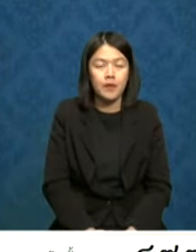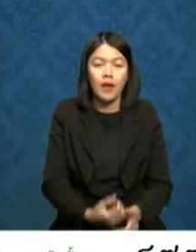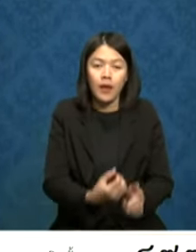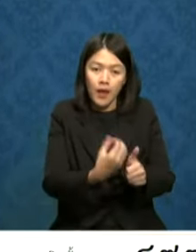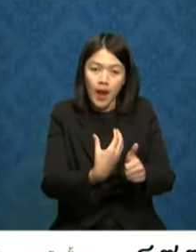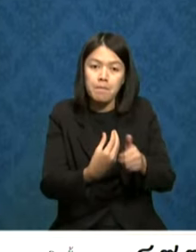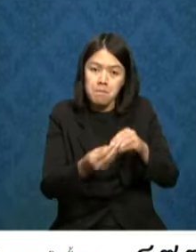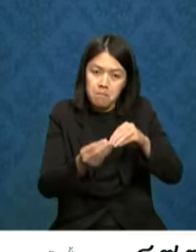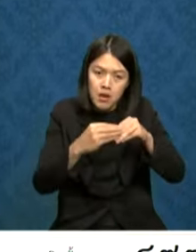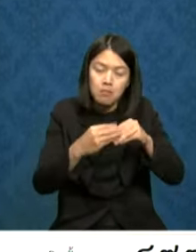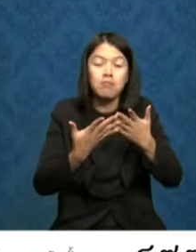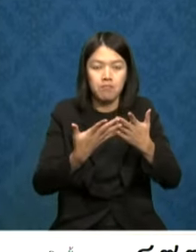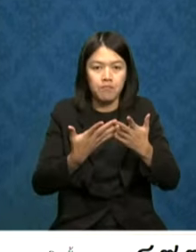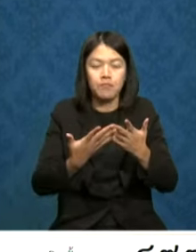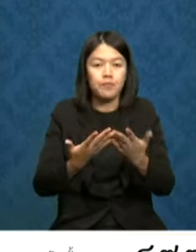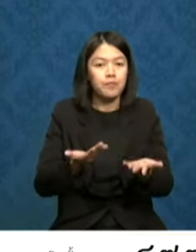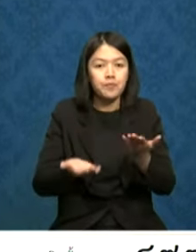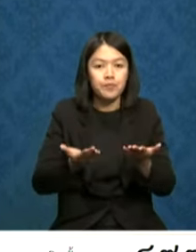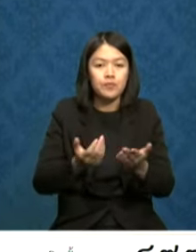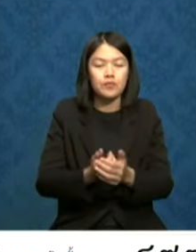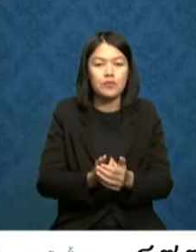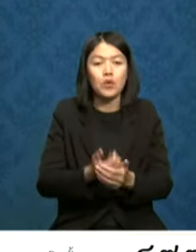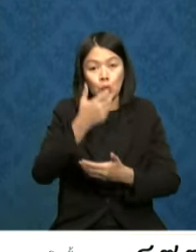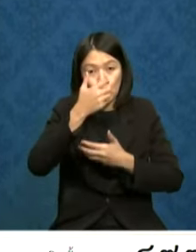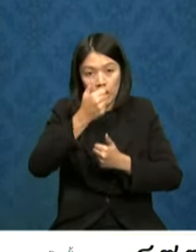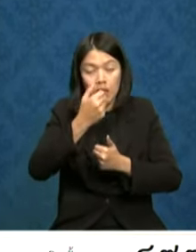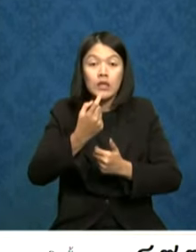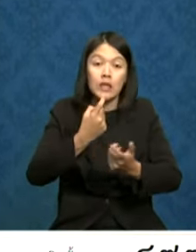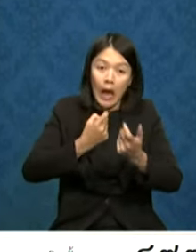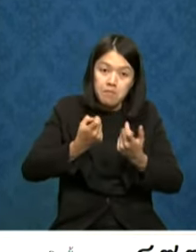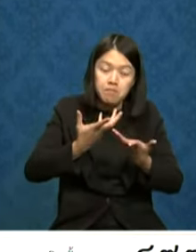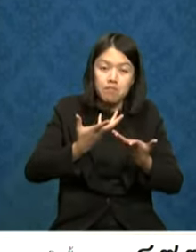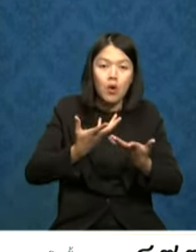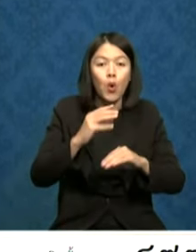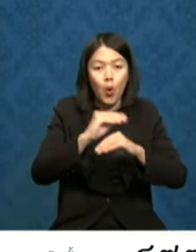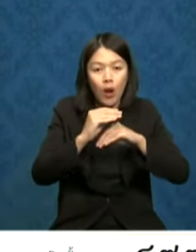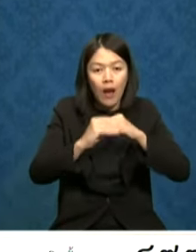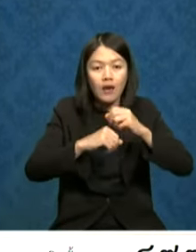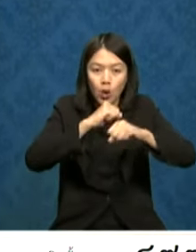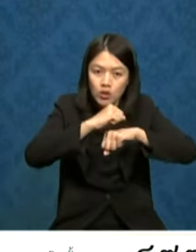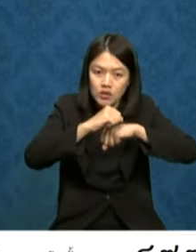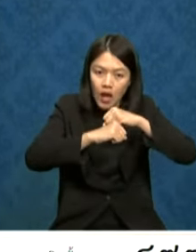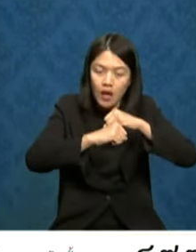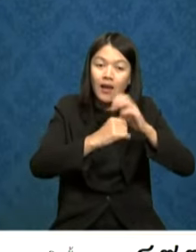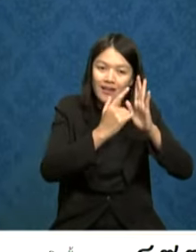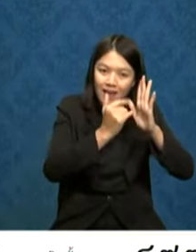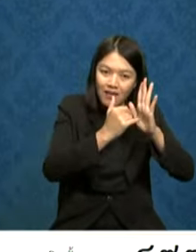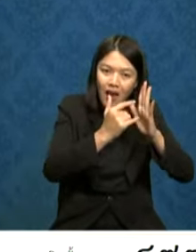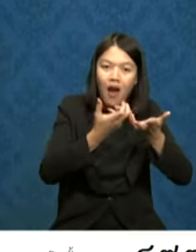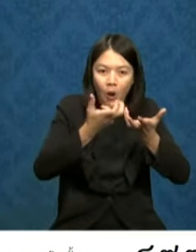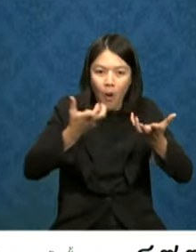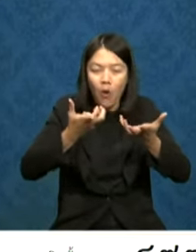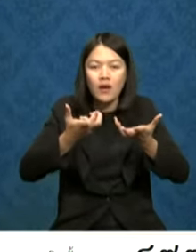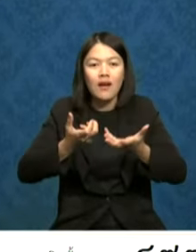ะก็ผู้ที่แปรยตินะครับก็มีความสนใจในเรื่องโครงการก่อสร้างโรงงานผลิตยาและสิ่งอำนวยความ